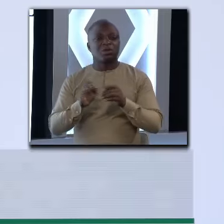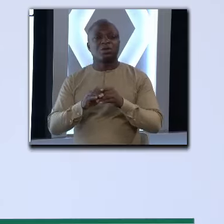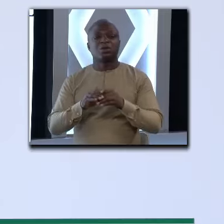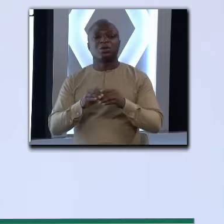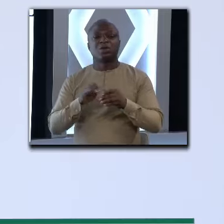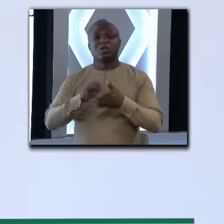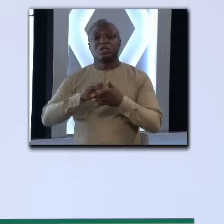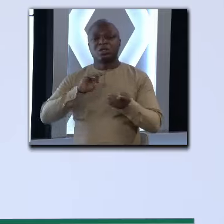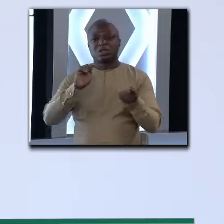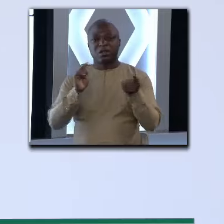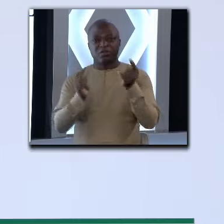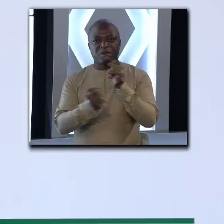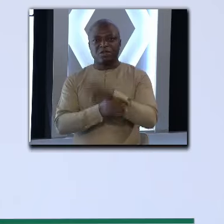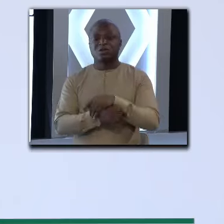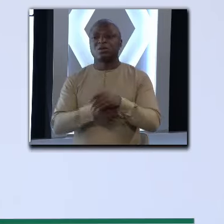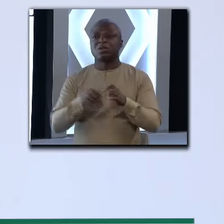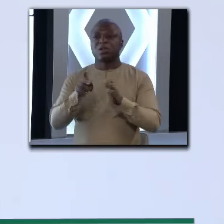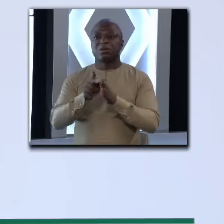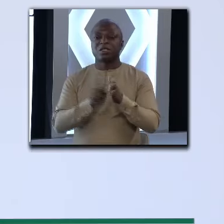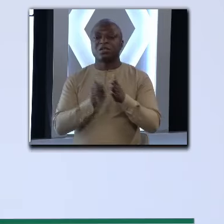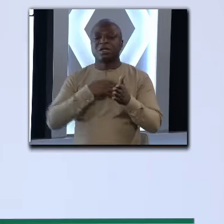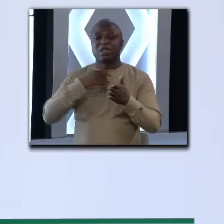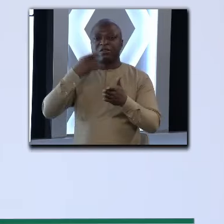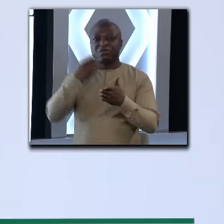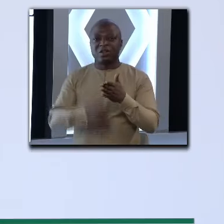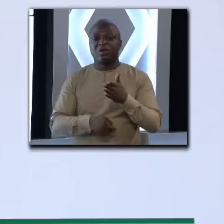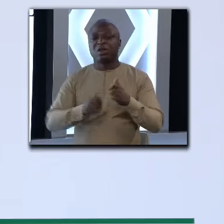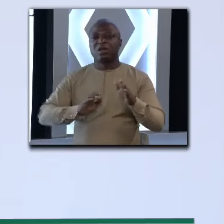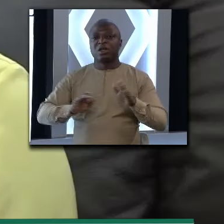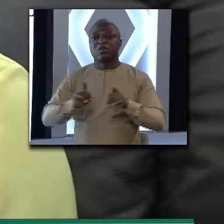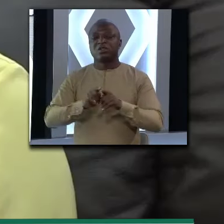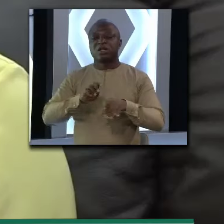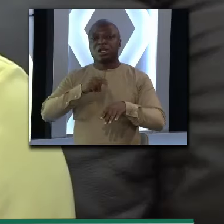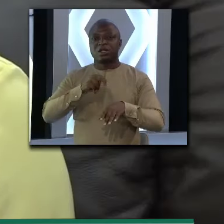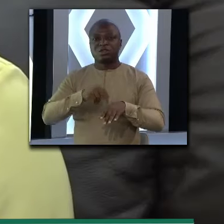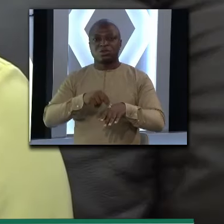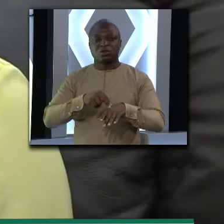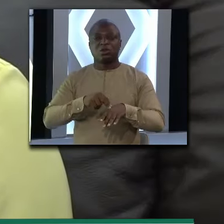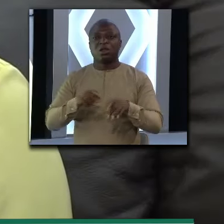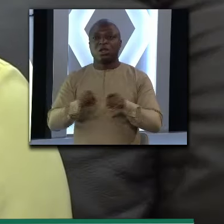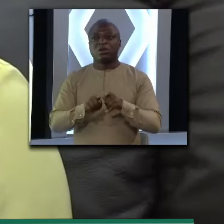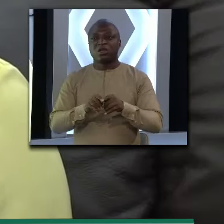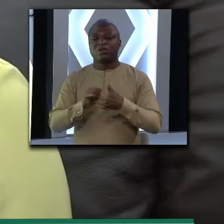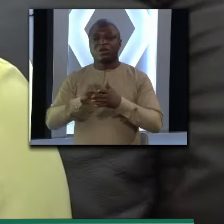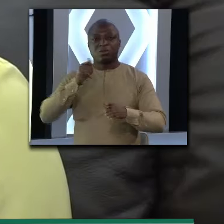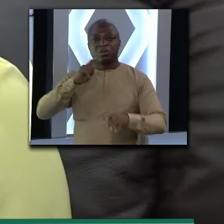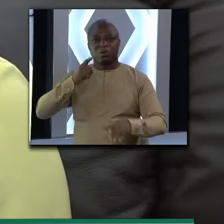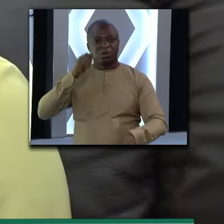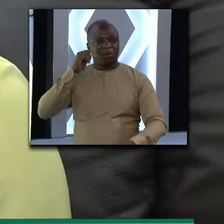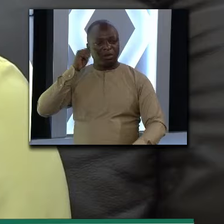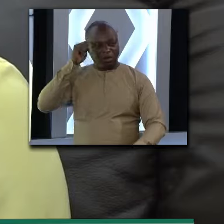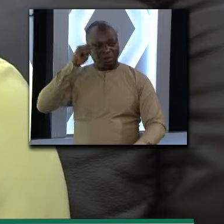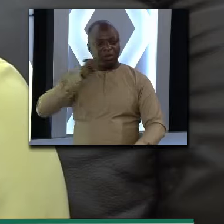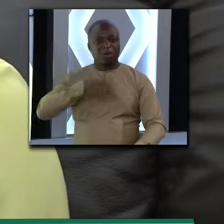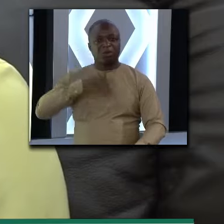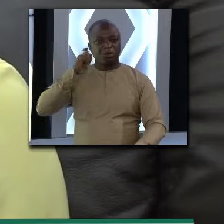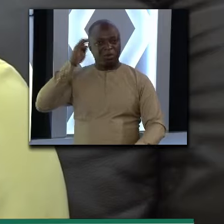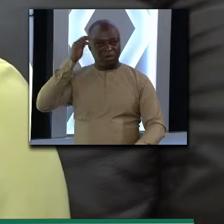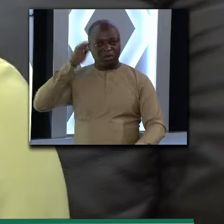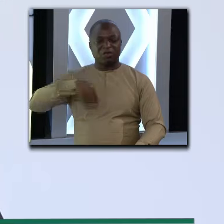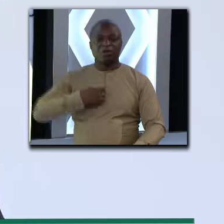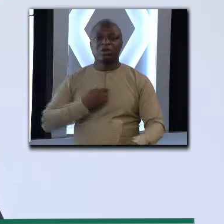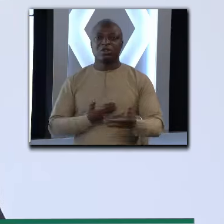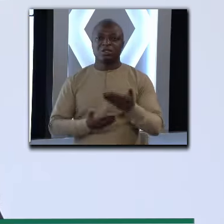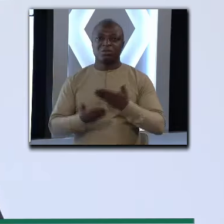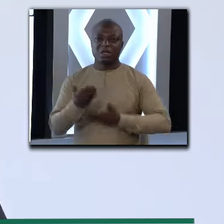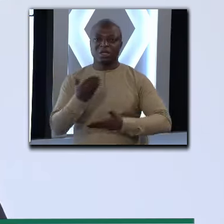transmission des principes et des valeurs qui font nation. Avec Madame la Première ministre, nous avons partagé un